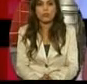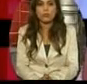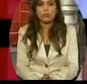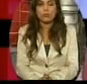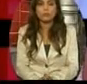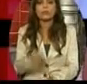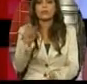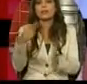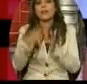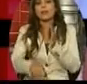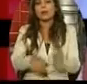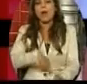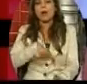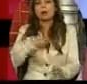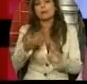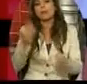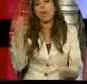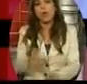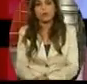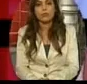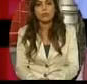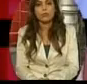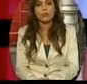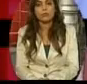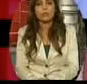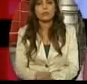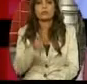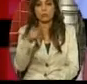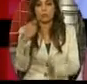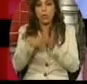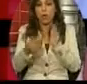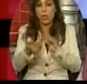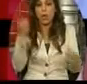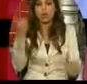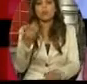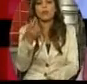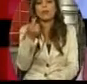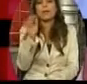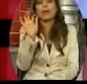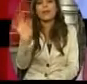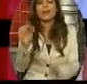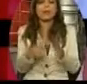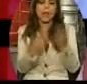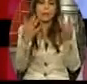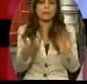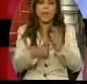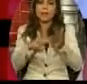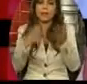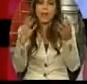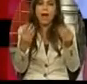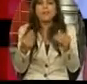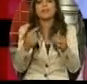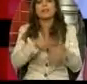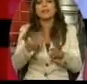ולקנות אותם זמן רב מראש. כשהוא עושה את הדבר הזה, מחירו, בגלל הכמות ובגלל הקדמת